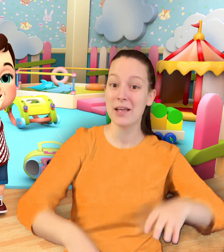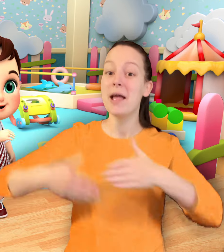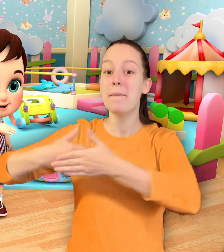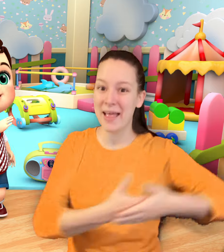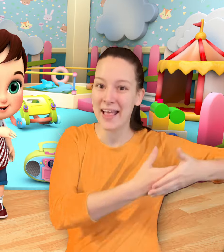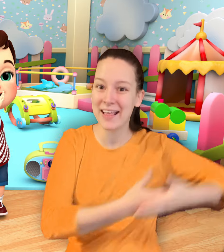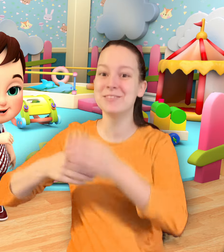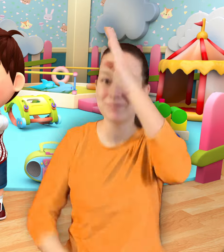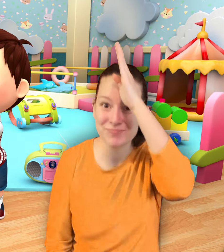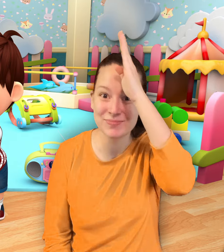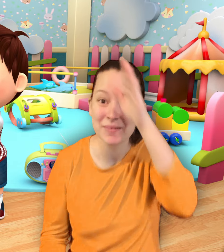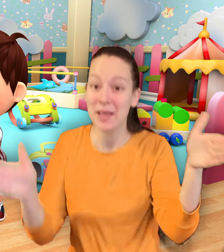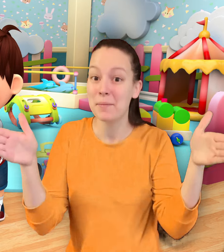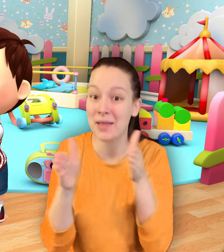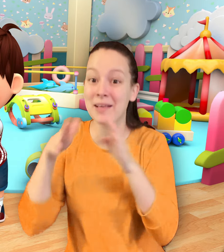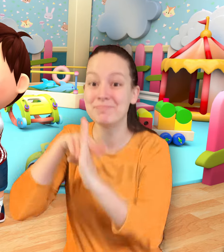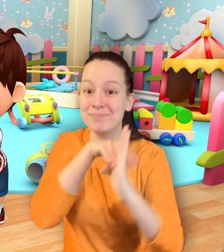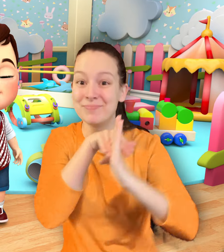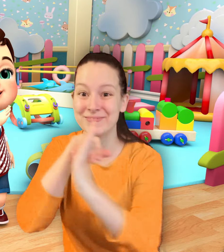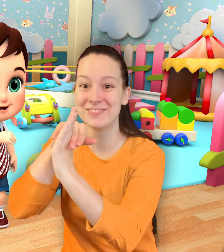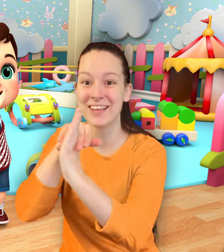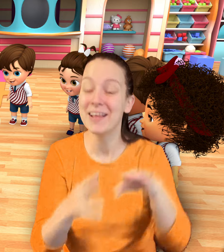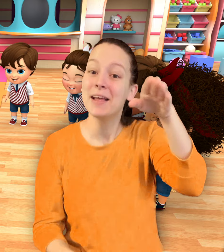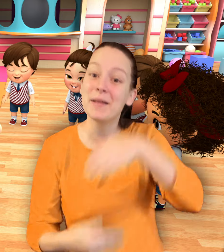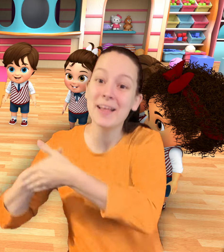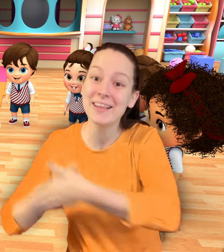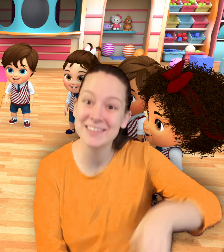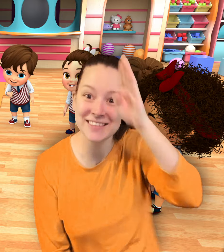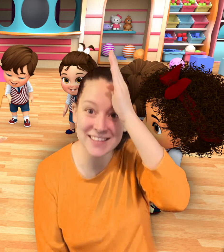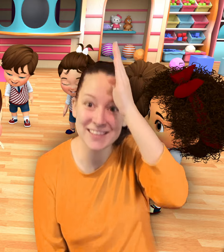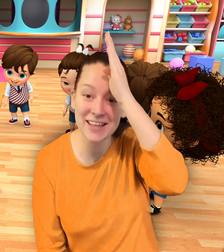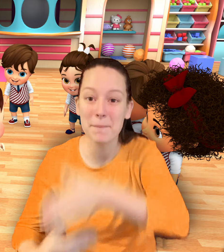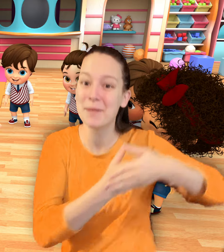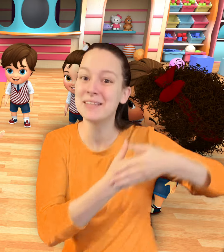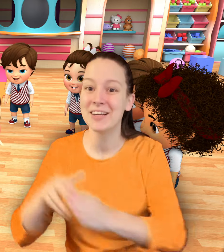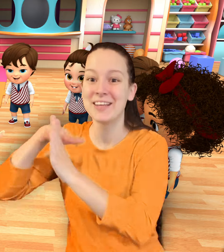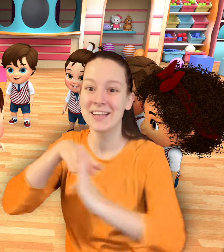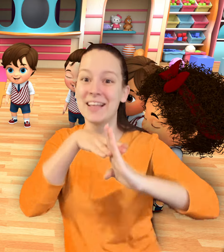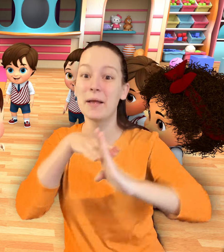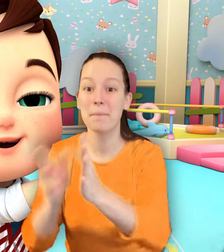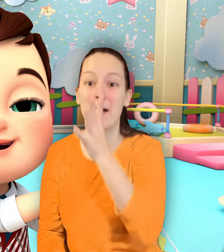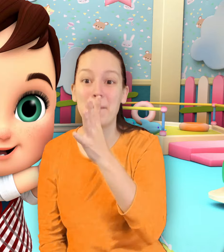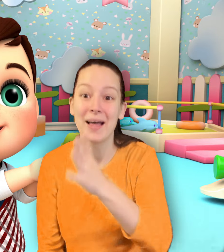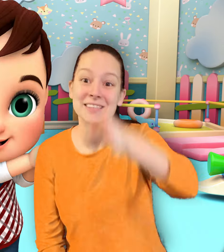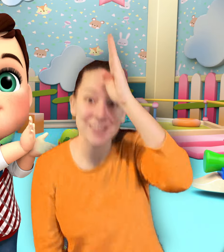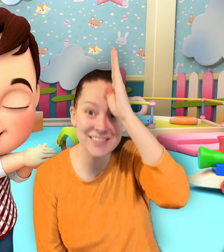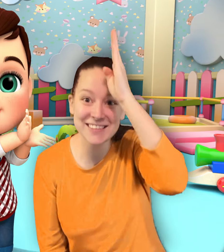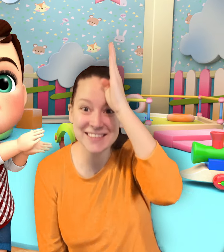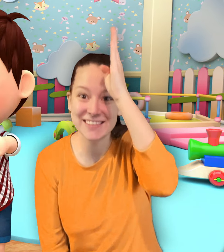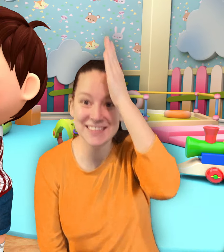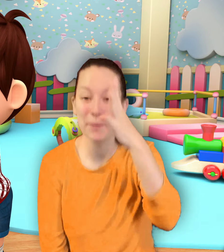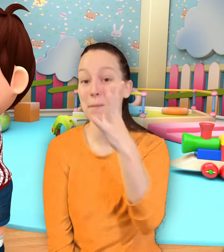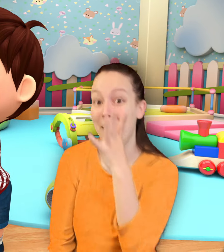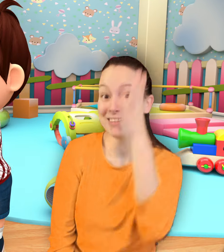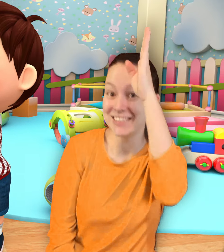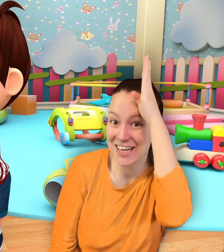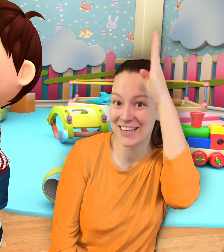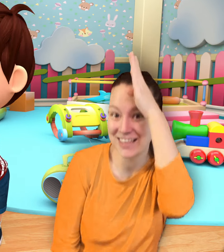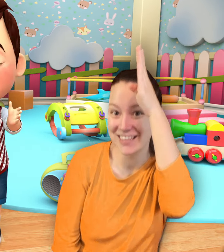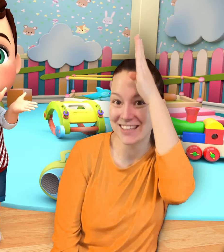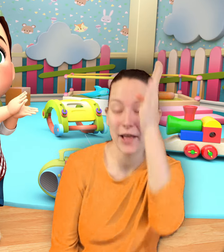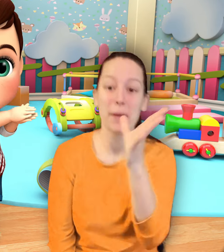ちびザメちびダメちびダメちびザメママダメ